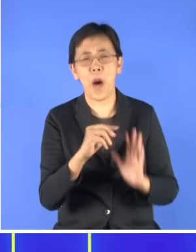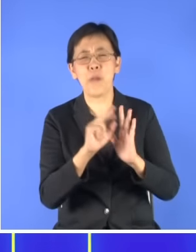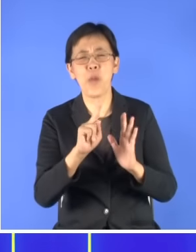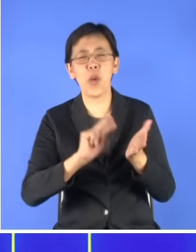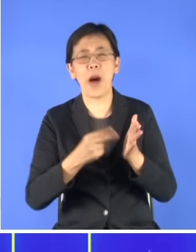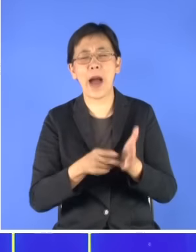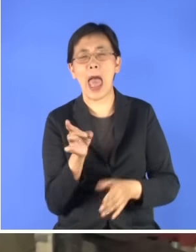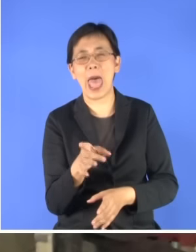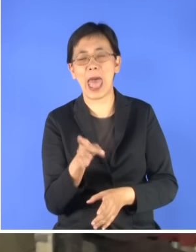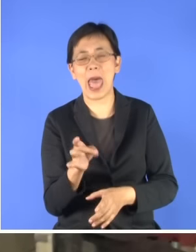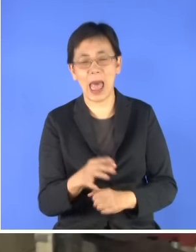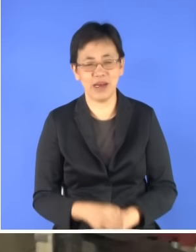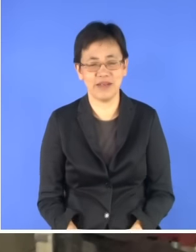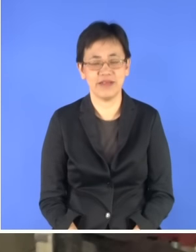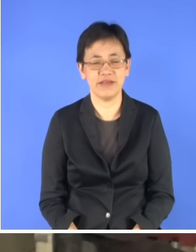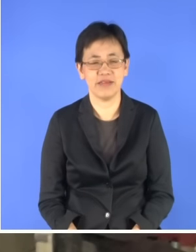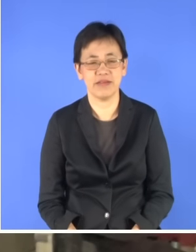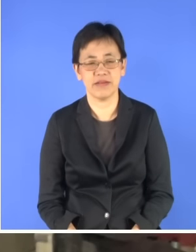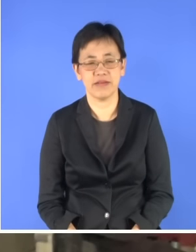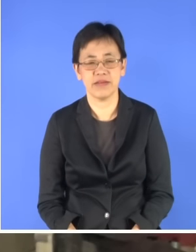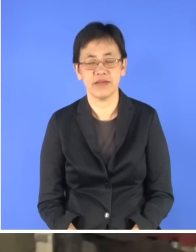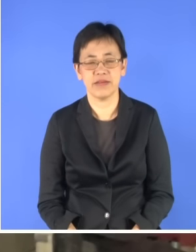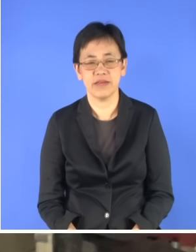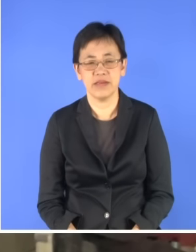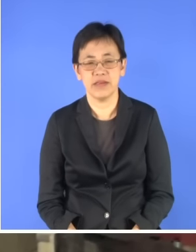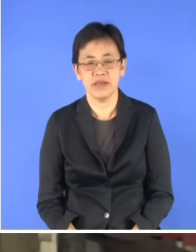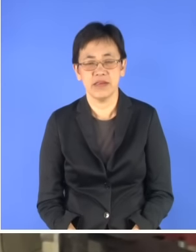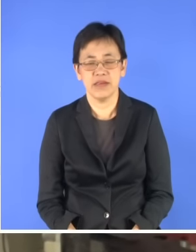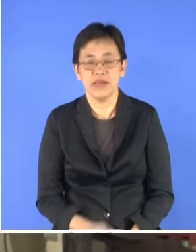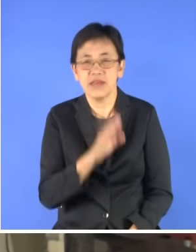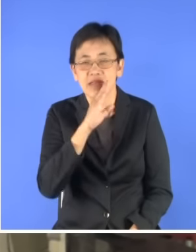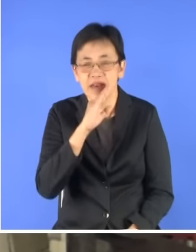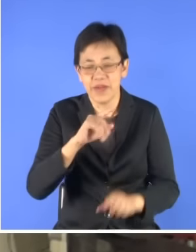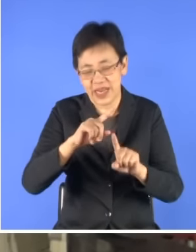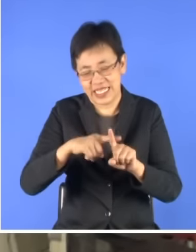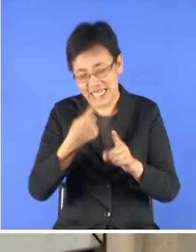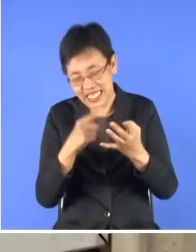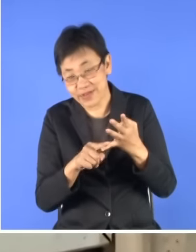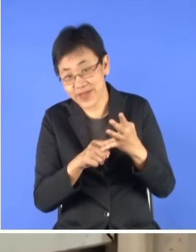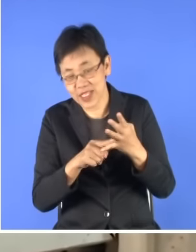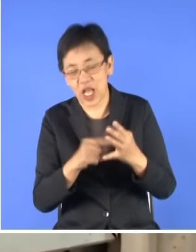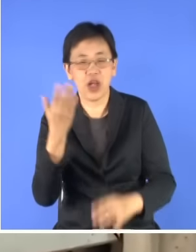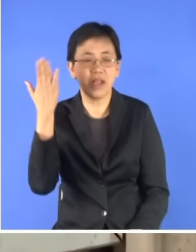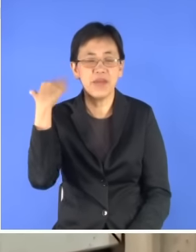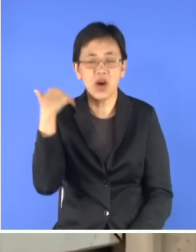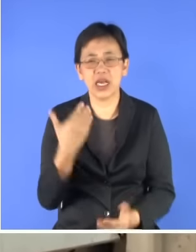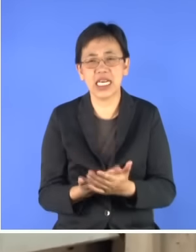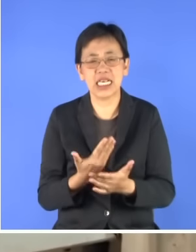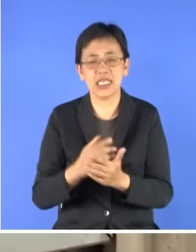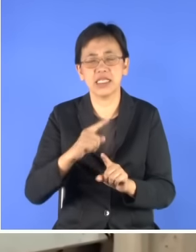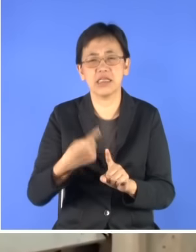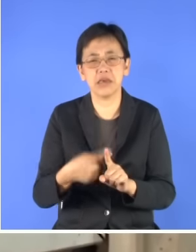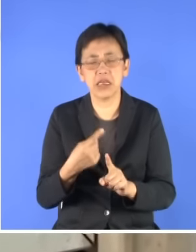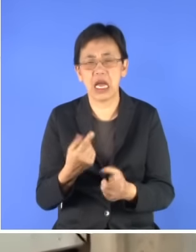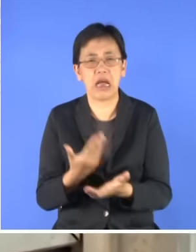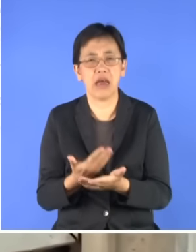ไหม ครับ มันเป็นมุกว่าอย่างนั้นเถอะเพราะอย่างนี้ปกติเวลาสิ้นเดือนสมัยก่อนไง ค่ะ สมัยก่อนเนี่ยเงินเดือนเนี่ยมันจะไม่ผ่านม